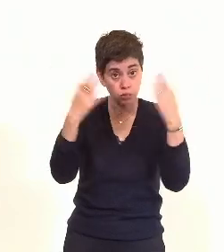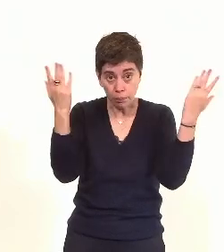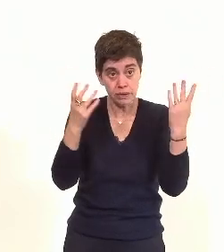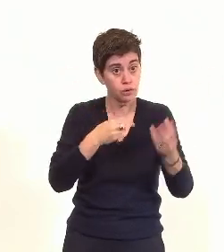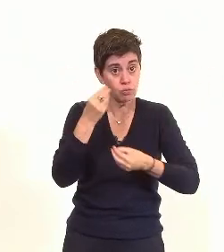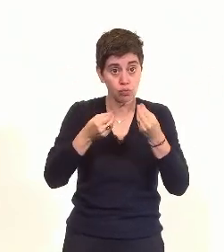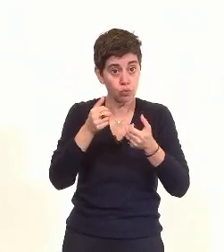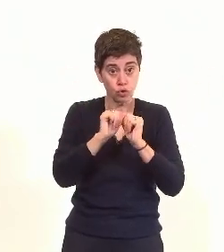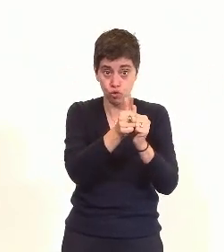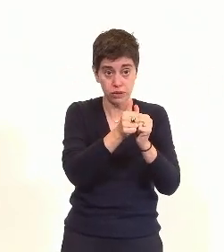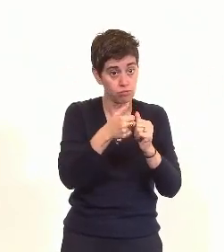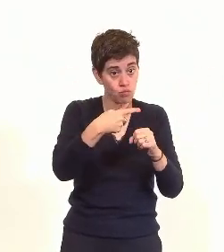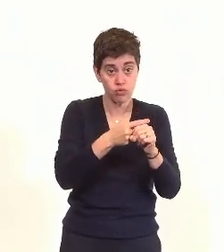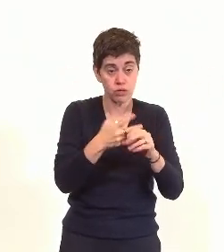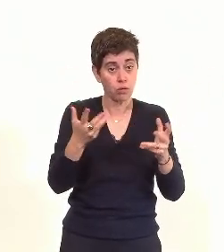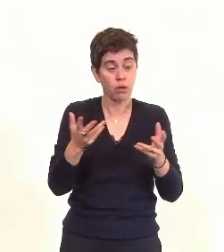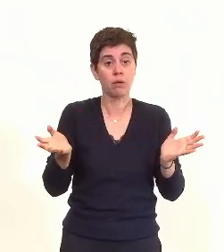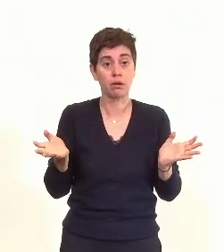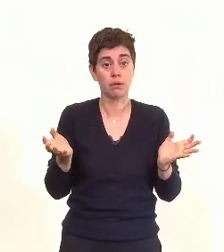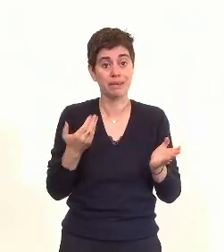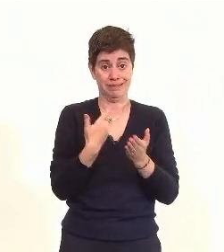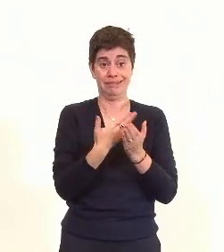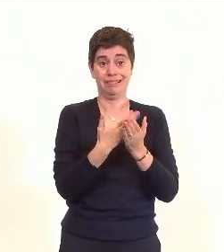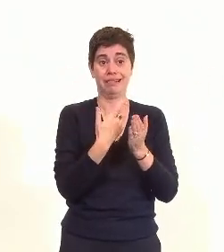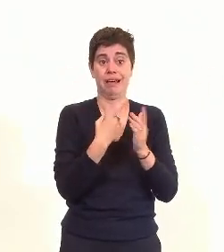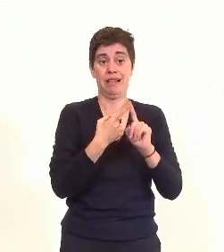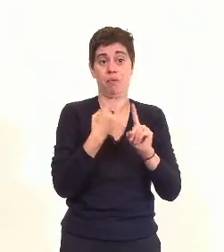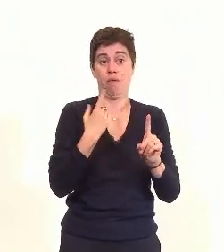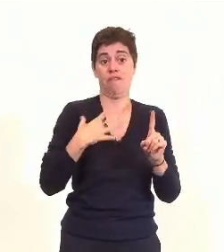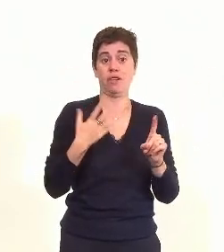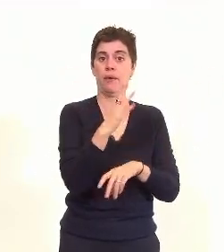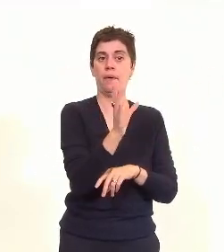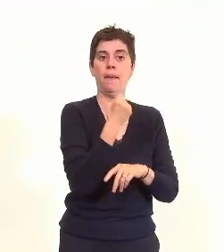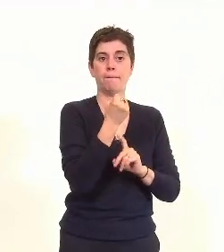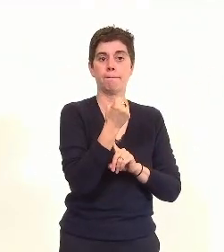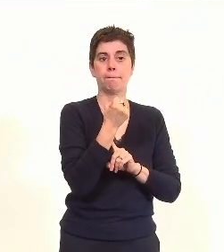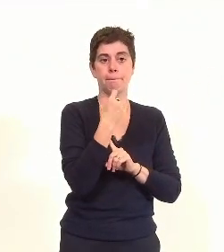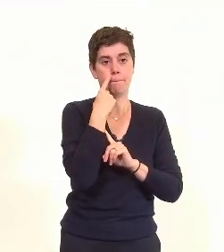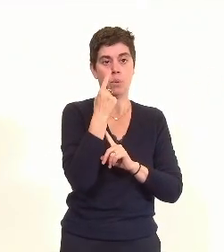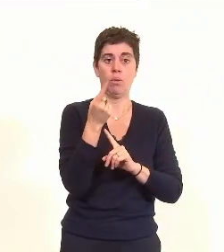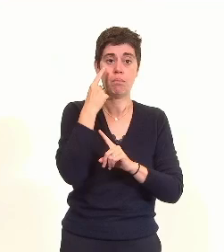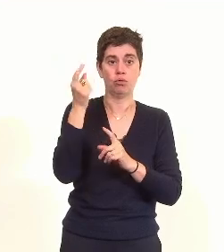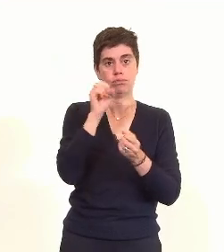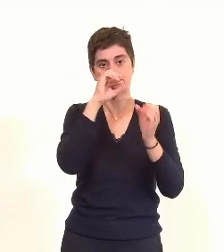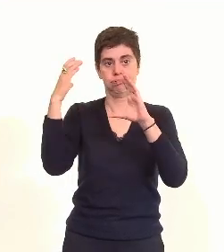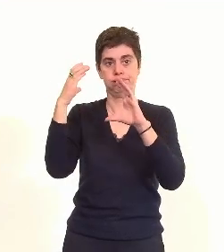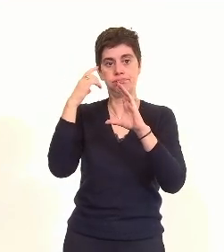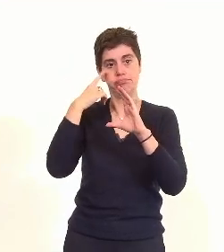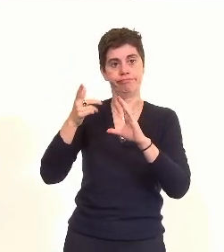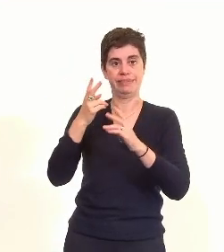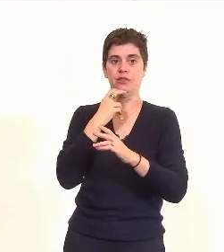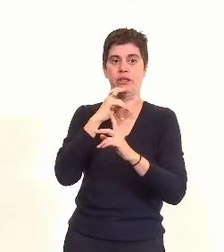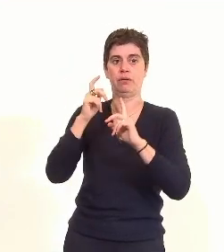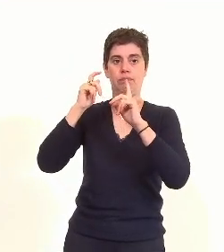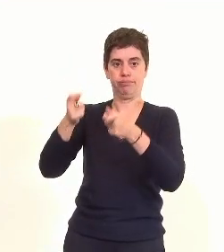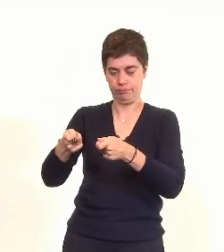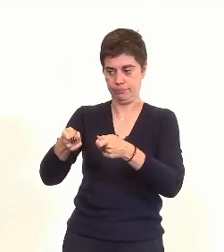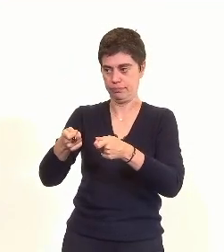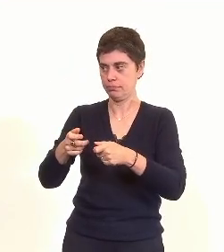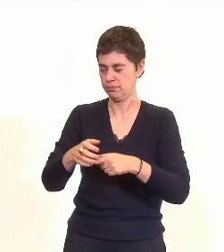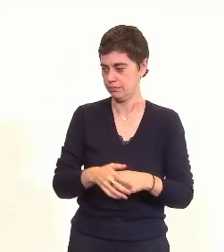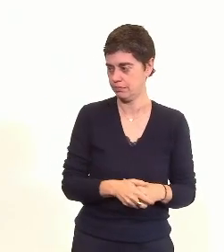juridiques, me semble en tout cas des éléments utiles à mobiliser pour penser cette citoyenneté. On va avoir par exemple la Déclaration universelle des droits